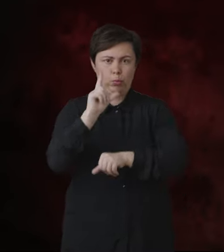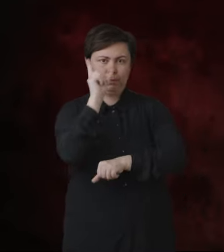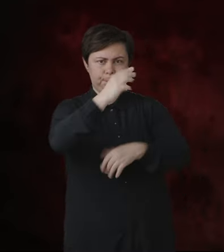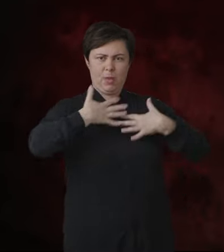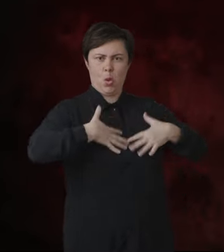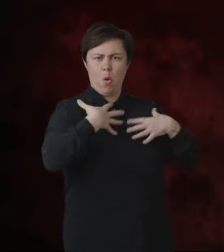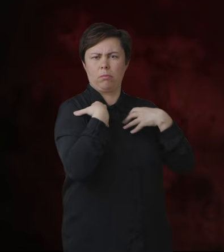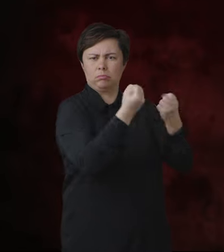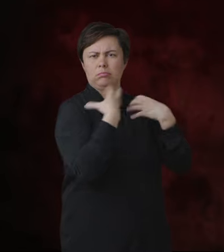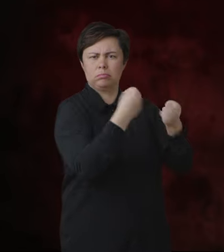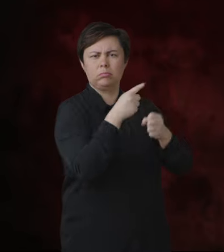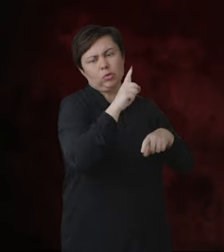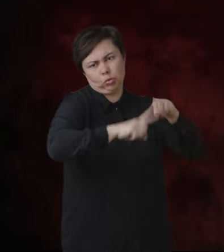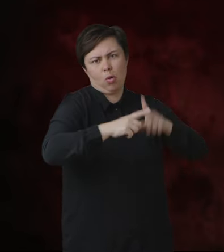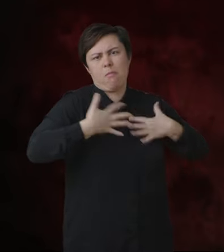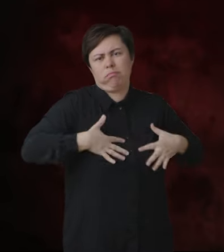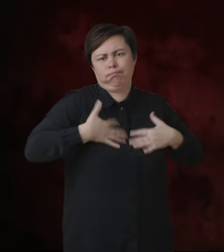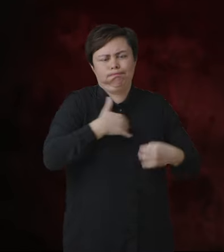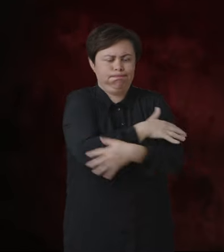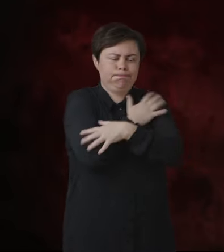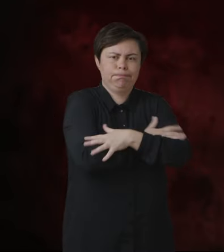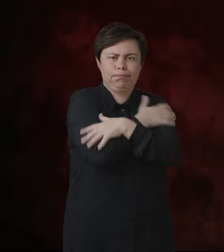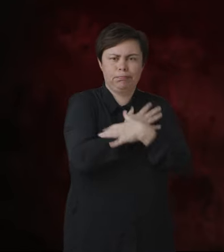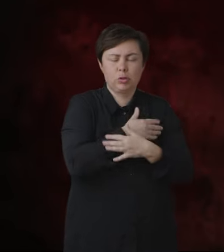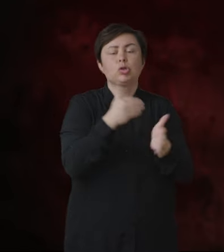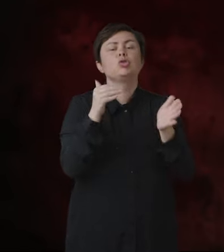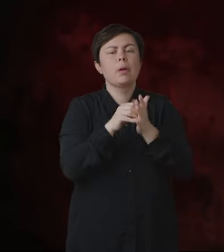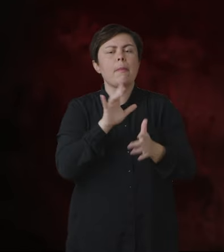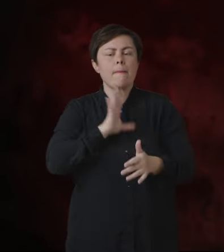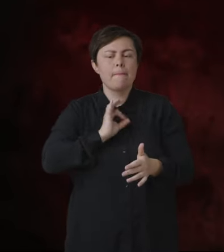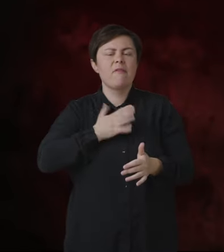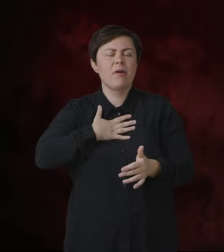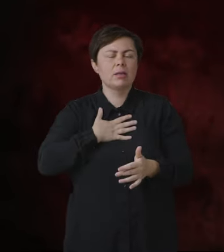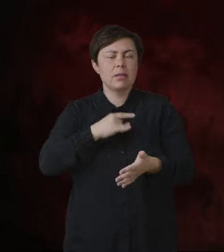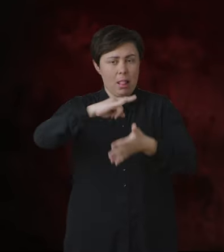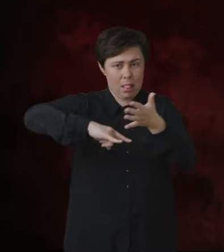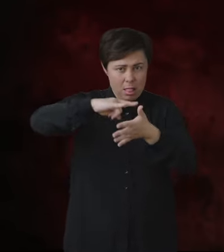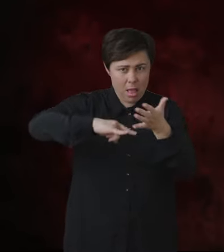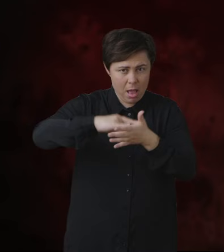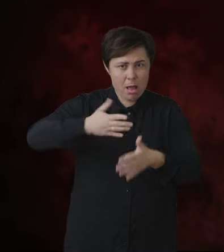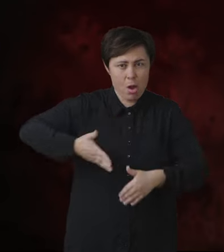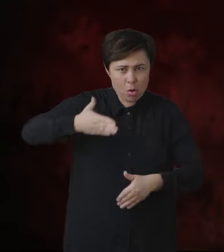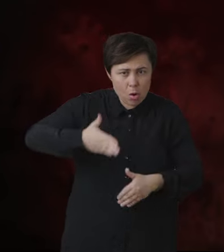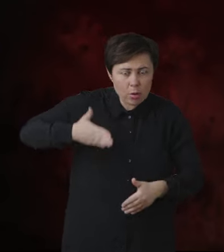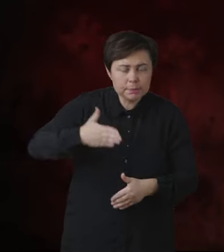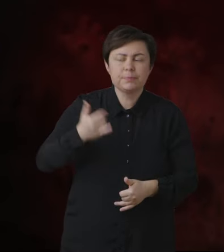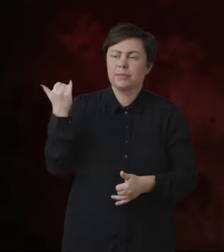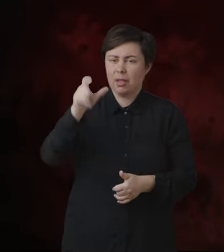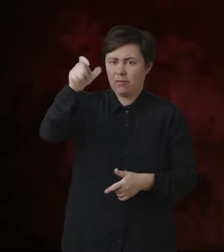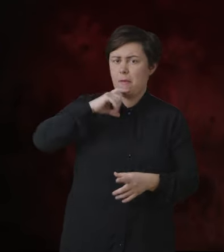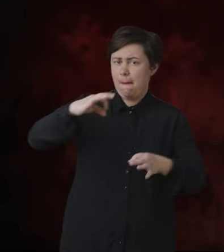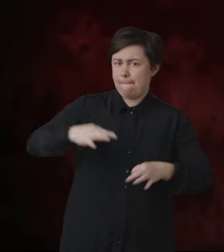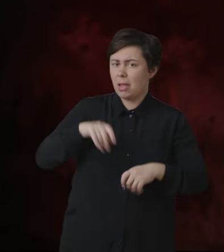do łaźni, no, normalnie się wykąpać, tak? Trzeba było mieć przy sobie legitymację kolejową, bo zawsze